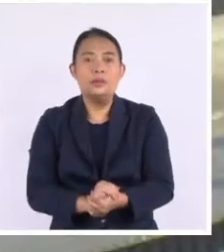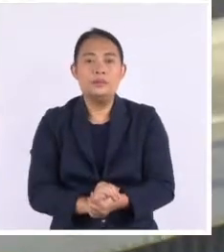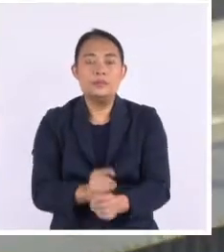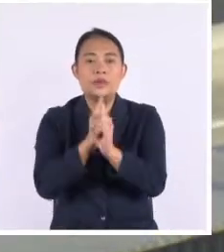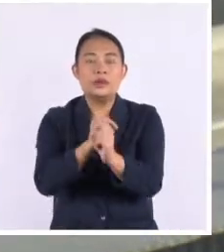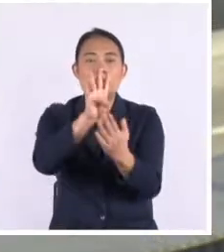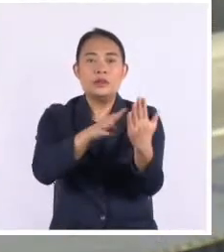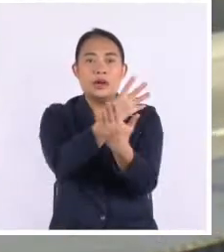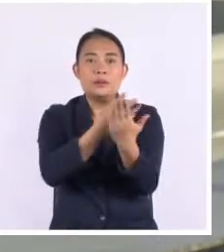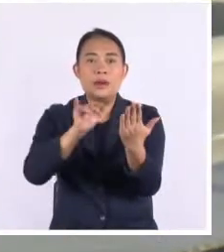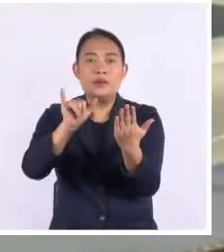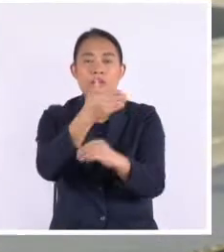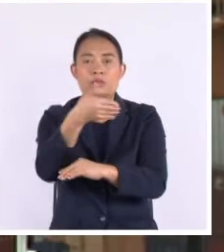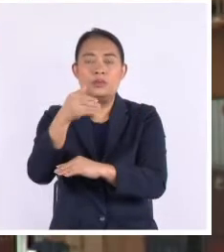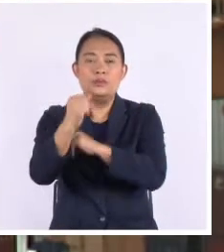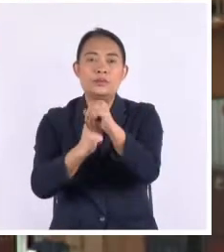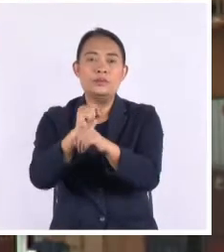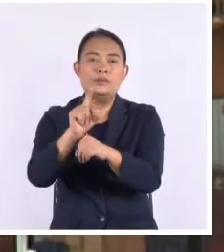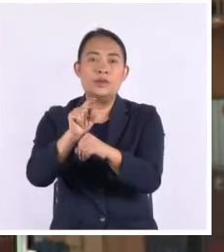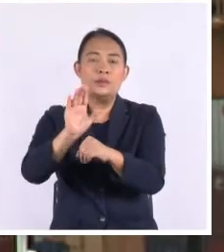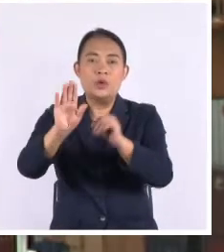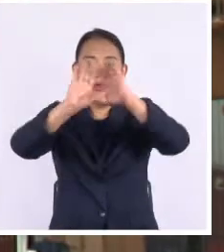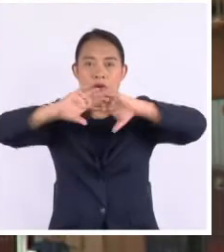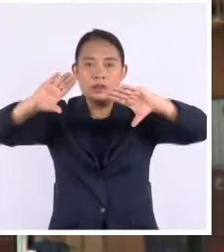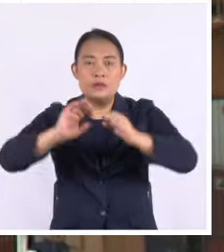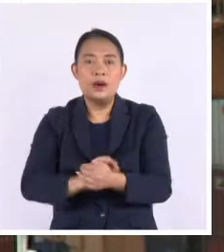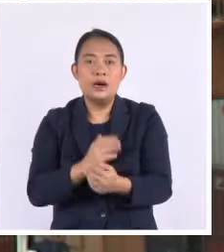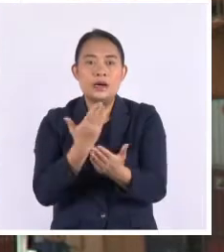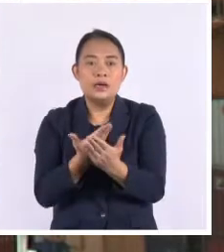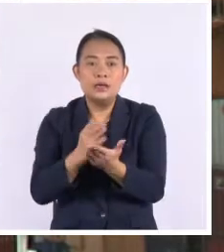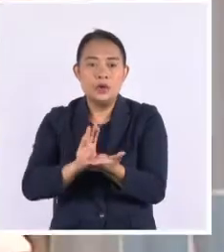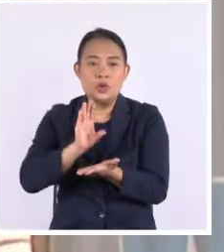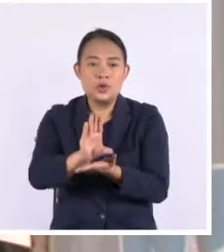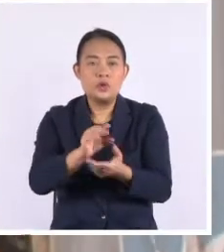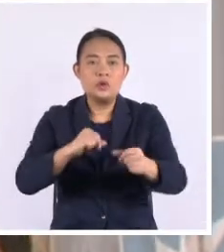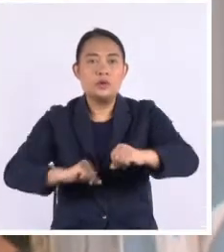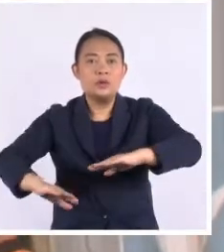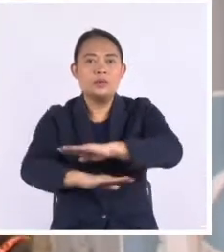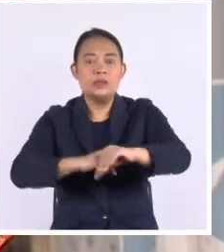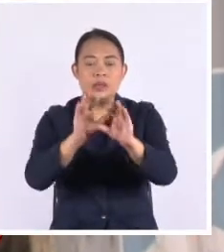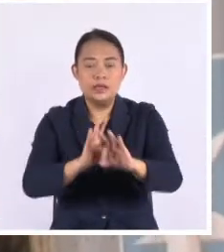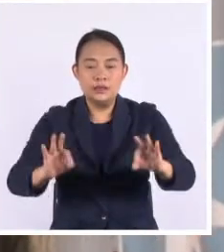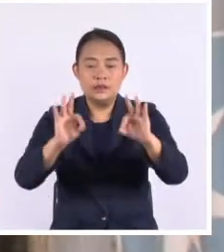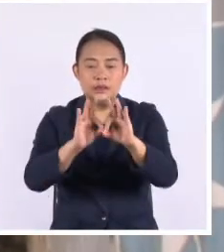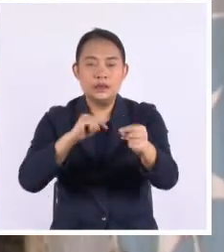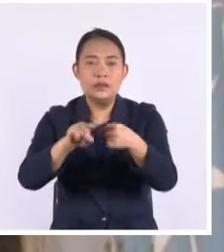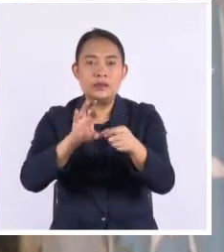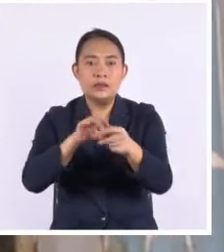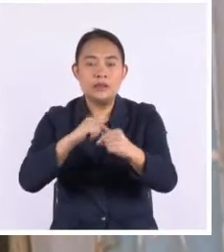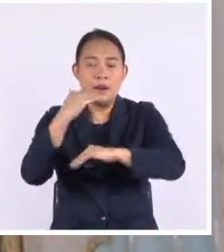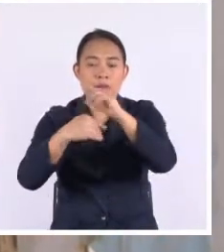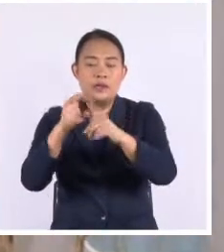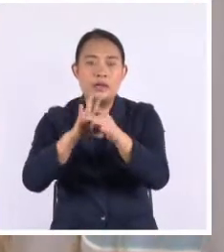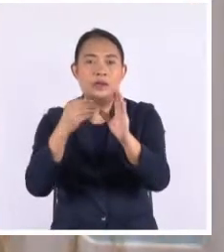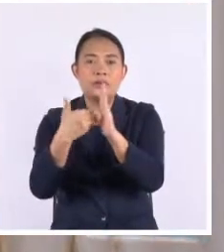ผ่านพัฒนายุทธศาสตร์ชาติ 20ปีควบคู่ไปกับการลงทุนโครงสร้างพื้นฐานที่สำคัญนะครับอย่างเช่นเกจจะเขตพัฒนา